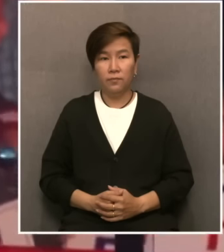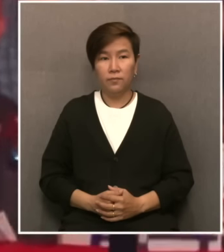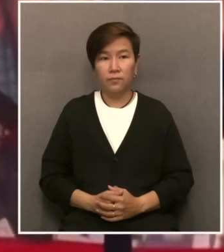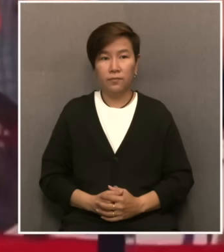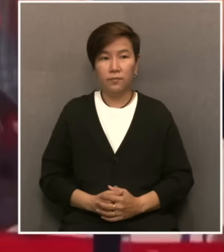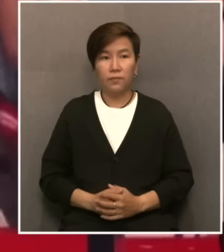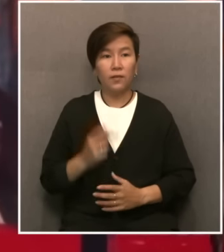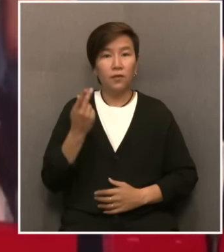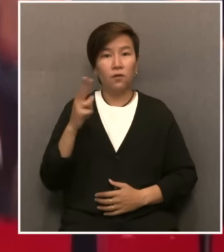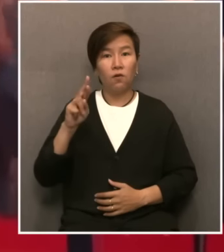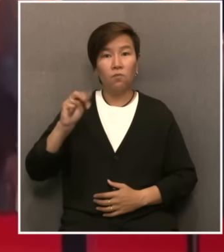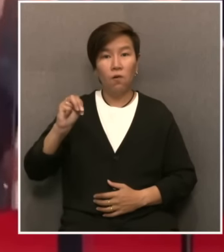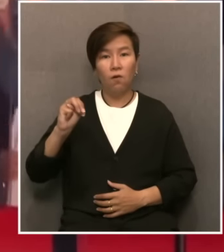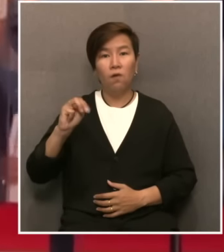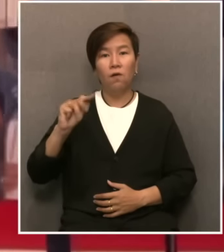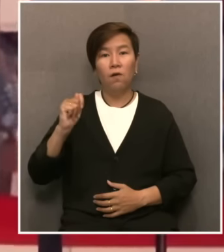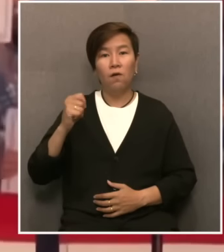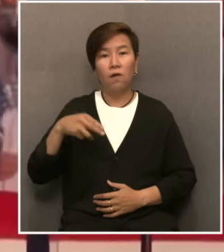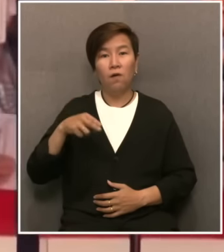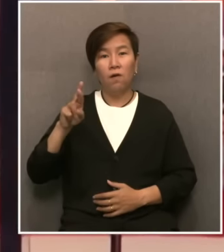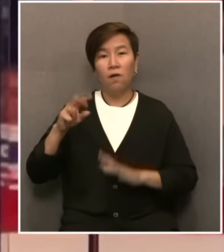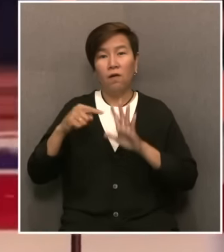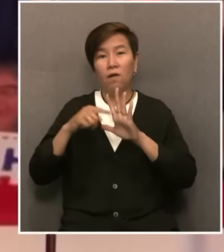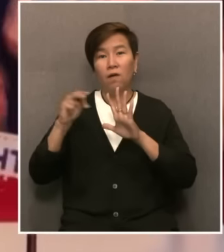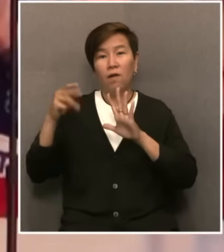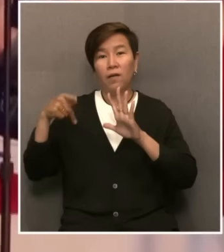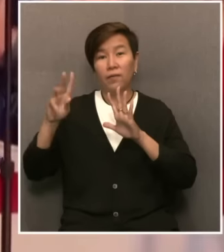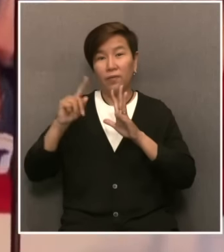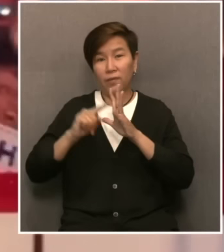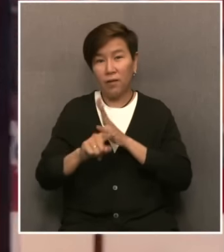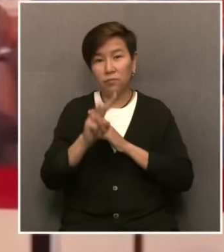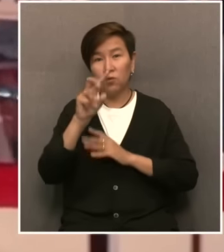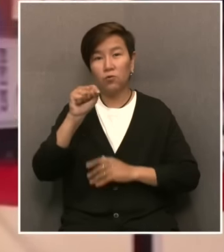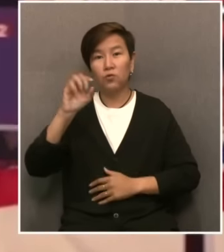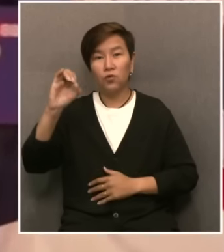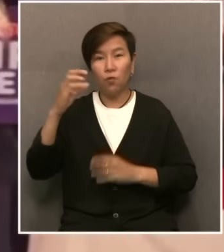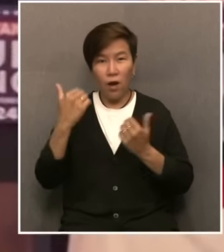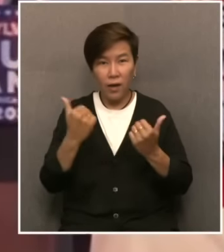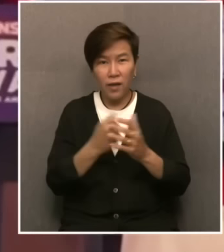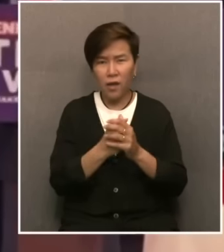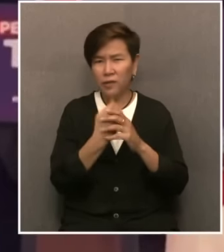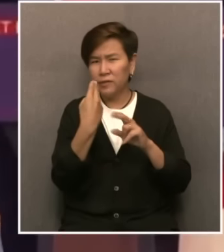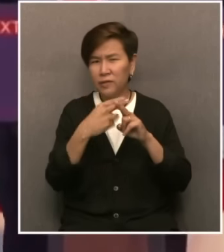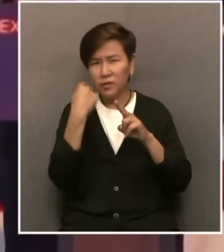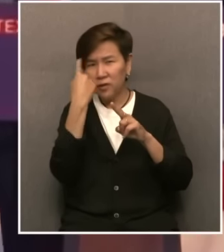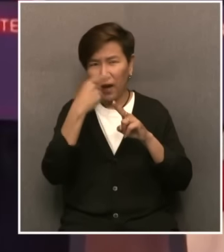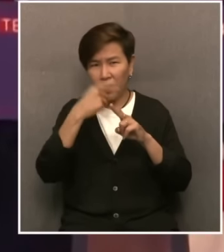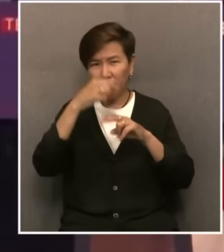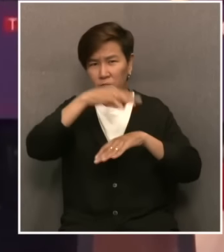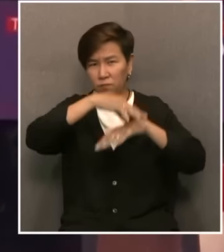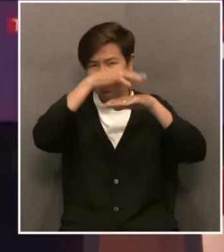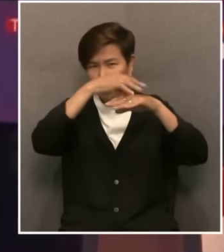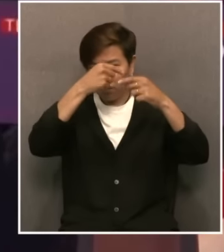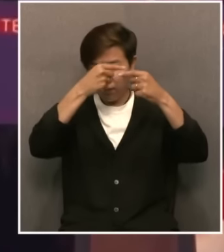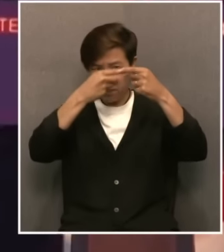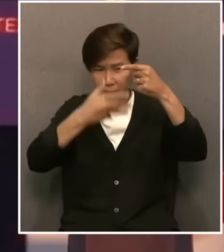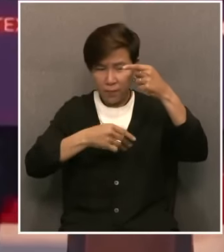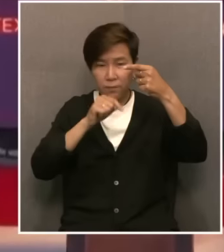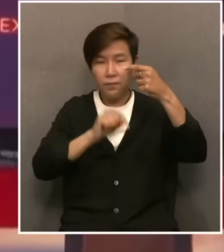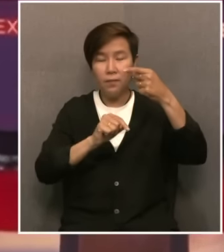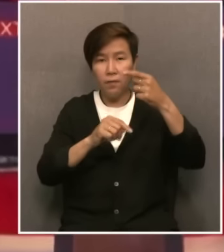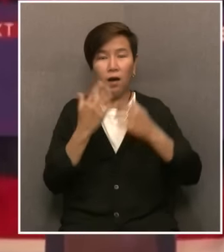ครม.ทรัมป์ 2.0 นี่เป็นรูปเป็นร่างเห็นโฉมหน้าคราตาชัดเจนขึ้นเรื่อยๆแล้วนะครับล่าสุดเมื่อวานนี้ครับวัน